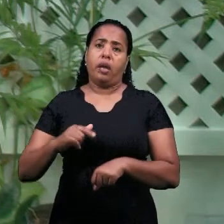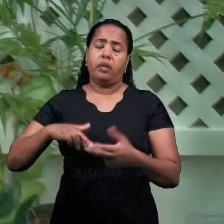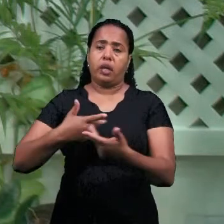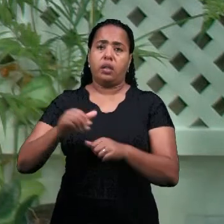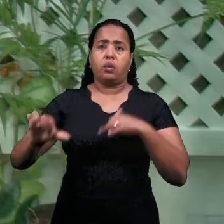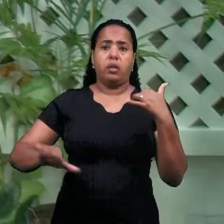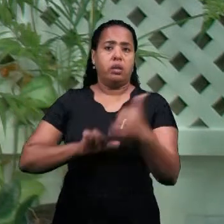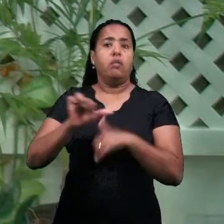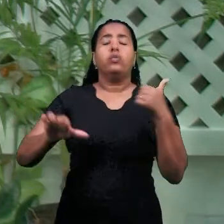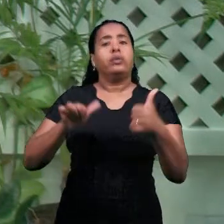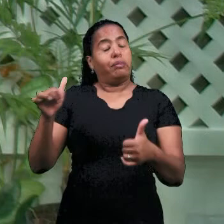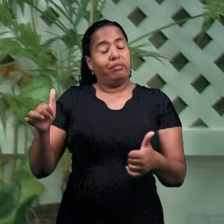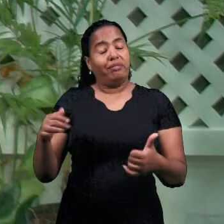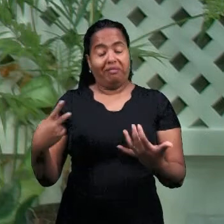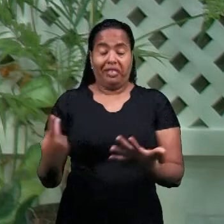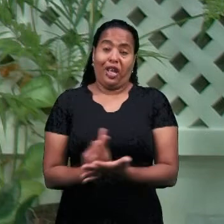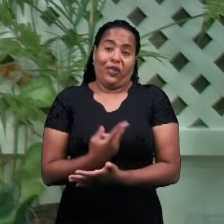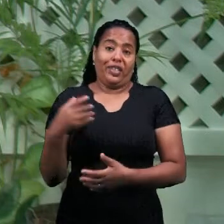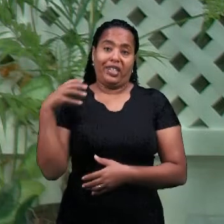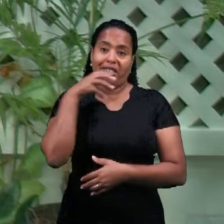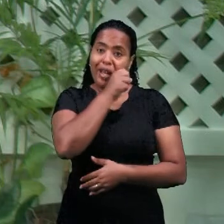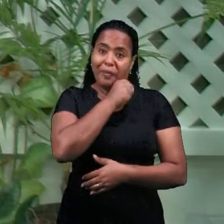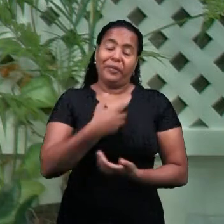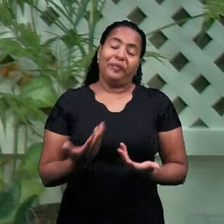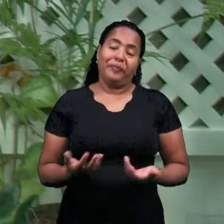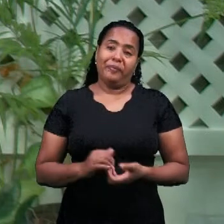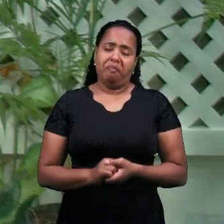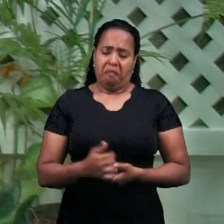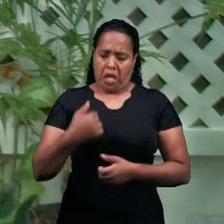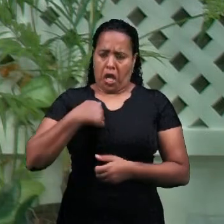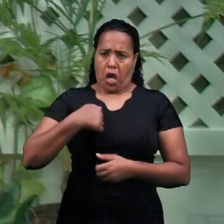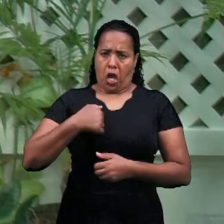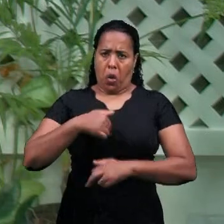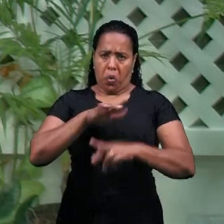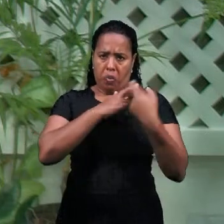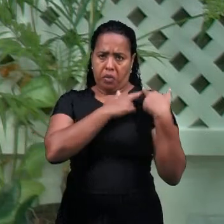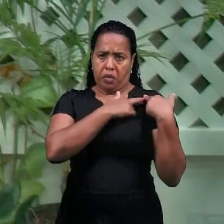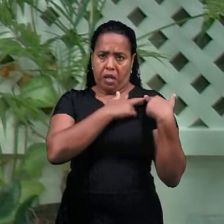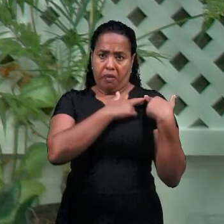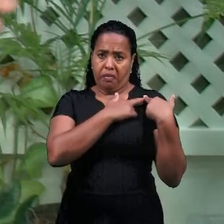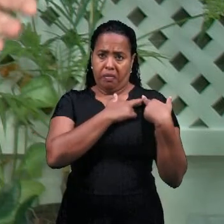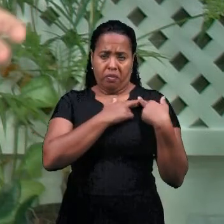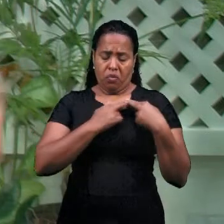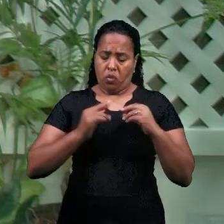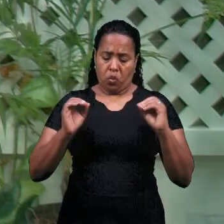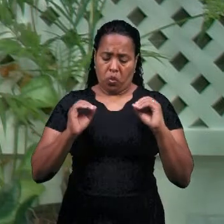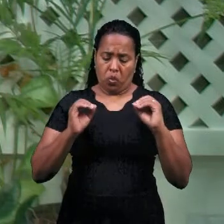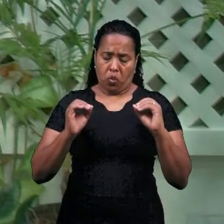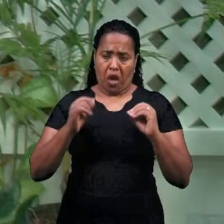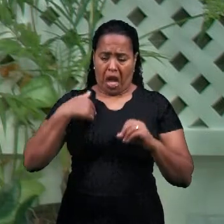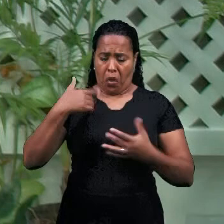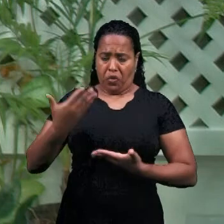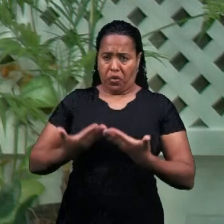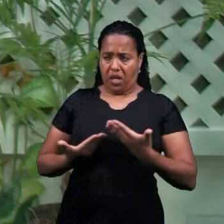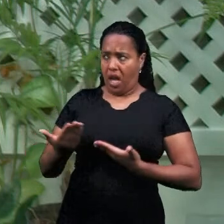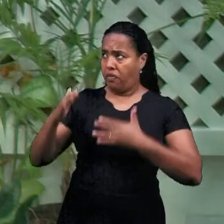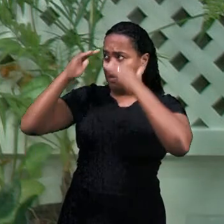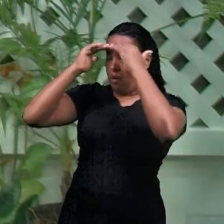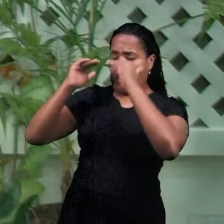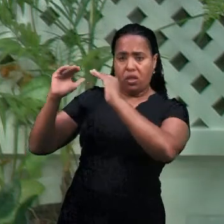Donc, jusqu'au moment où le Seigneur va nous appeler. Ce n'est pas moi le propriétaire, je suis